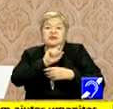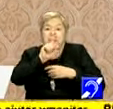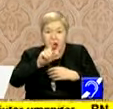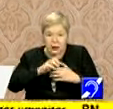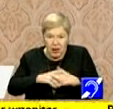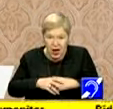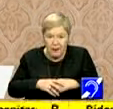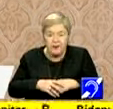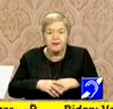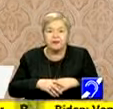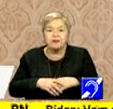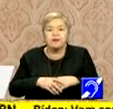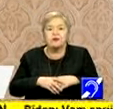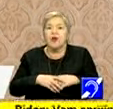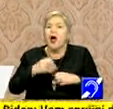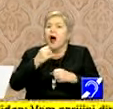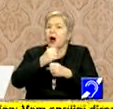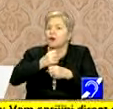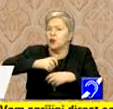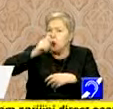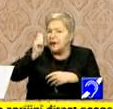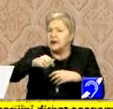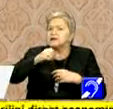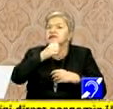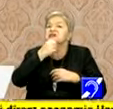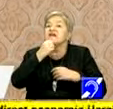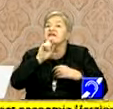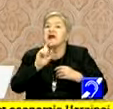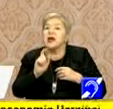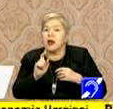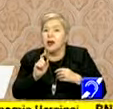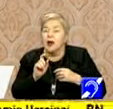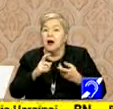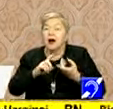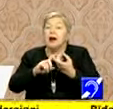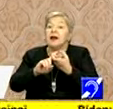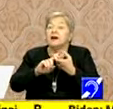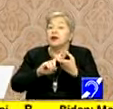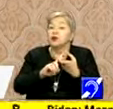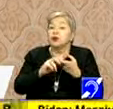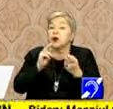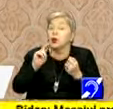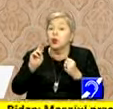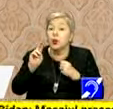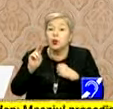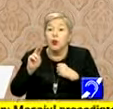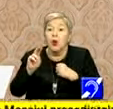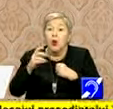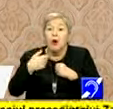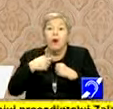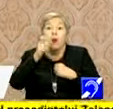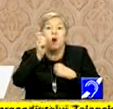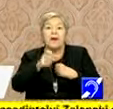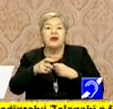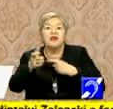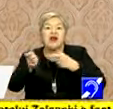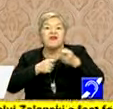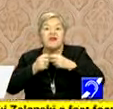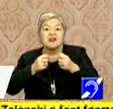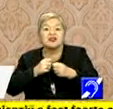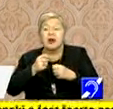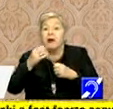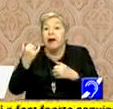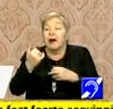aplicat sancțiuni foarte dure în ceea ce privește pe oligarhii ruși din țara noastră.